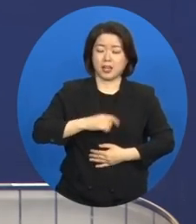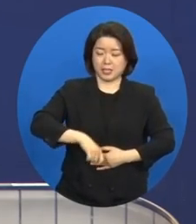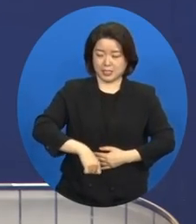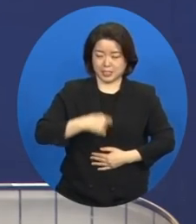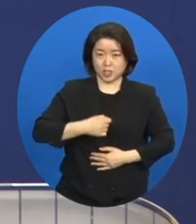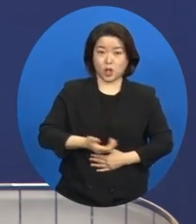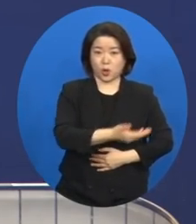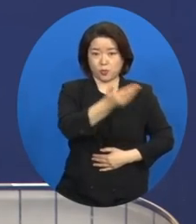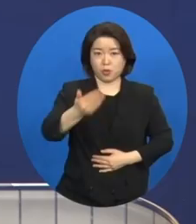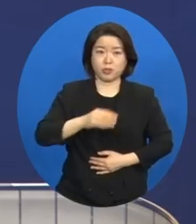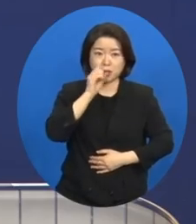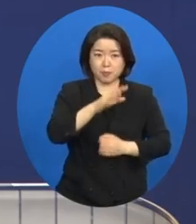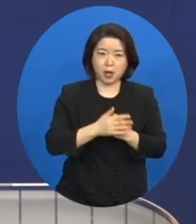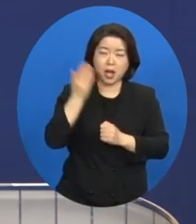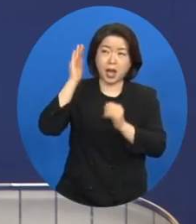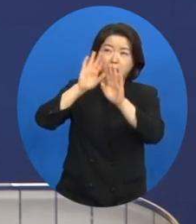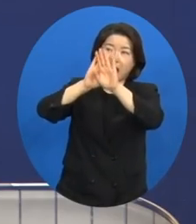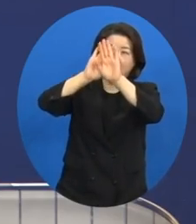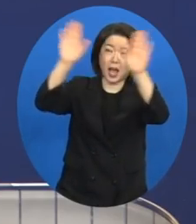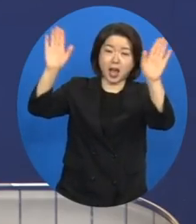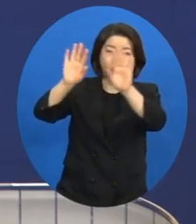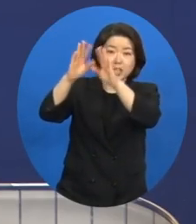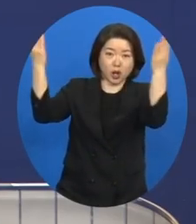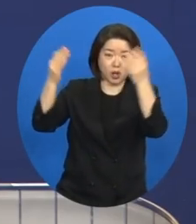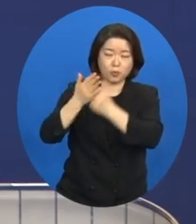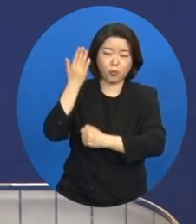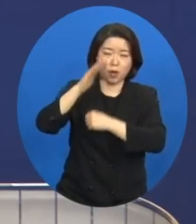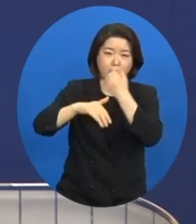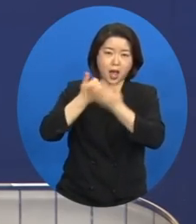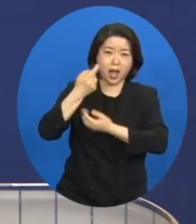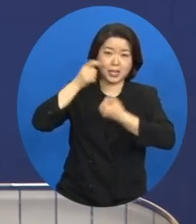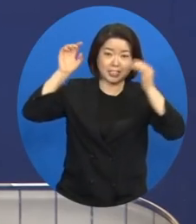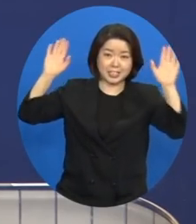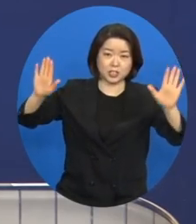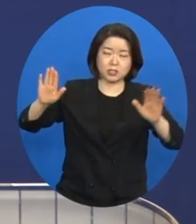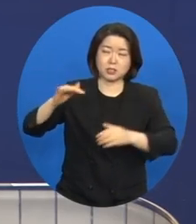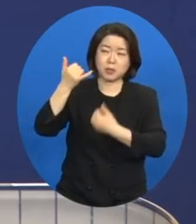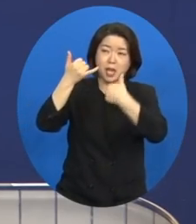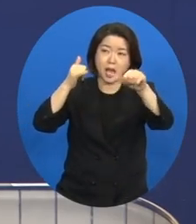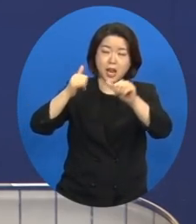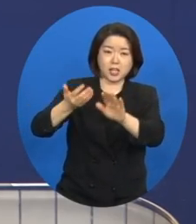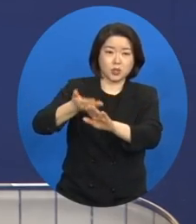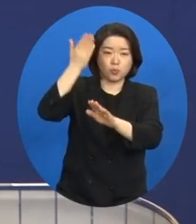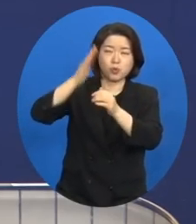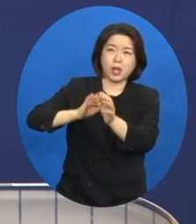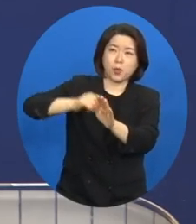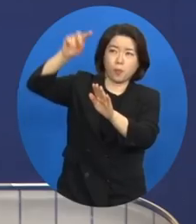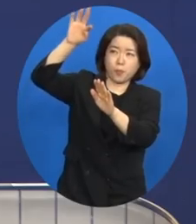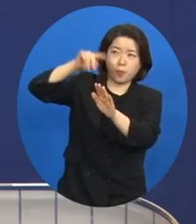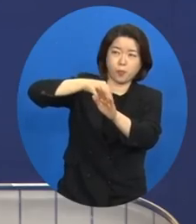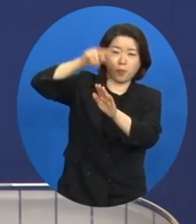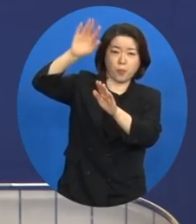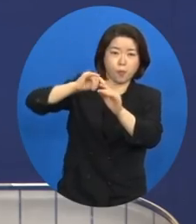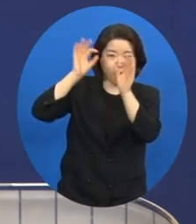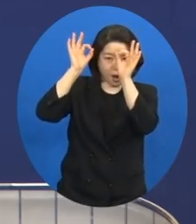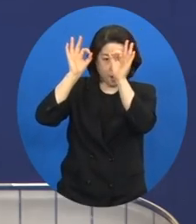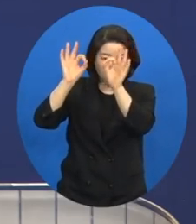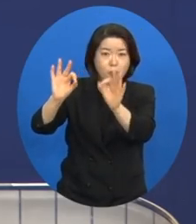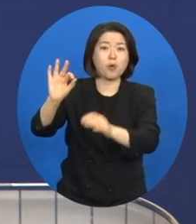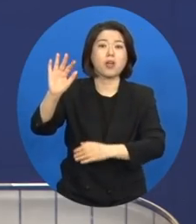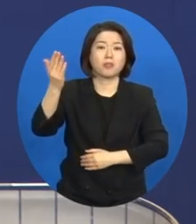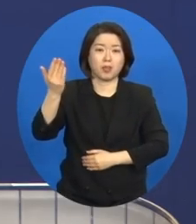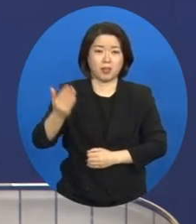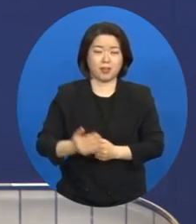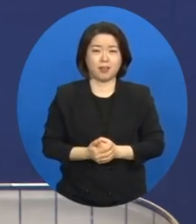너에게 말한다. 너희는 하늘이 열리고 하나님의 천사들이 인자 위에 오르락 내리락 하는 것을 보게 될